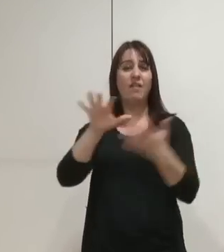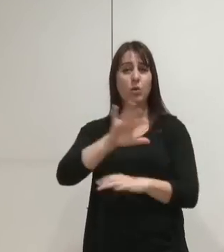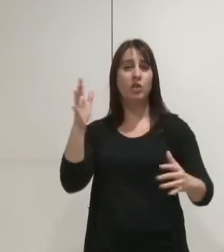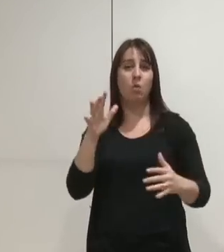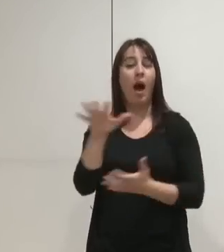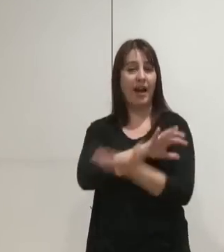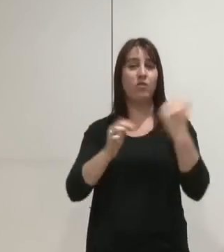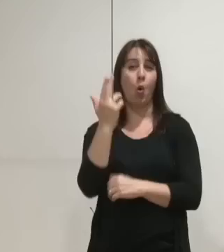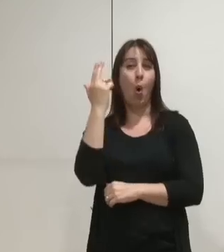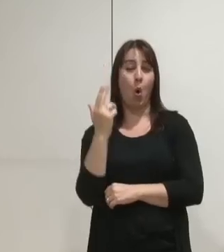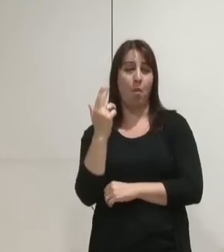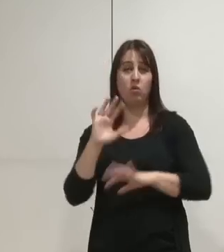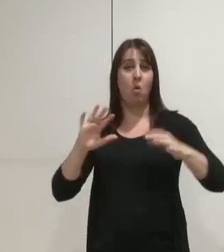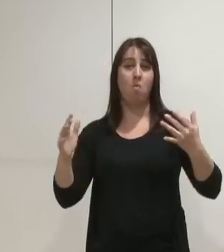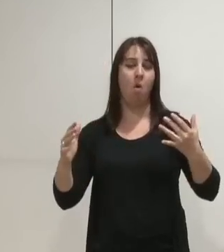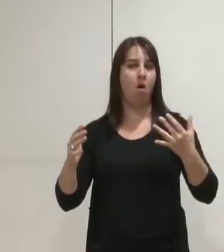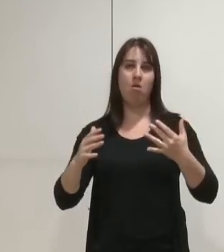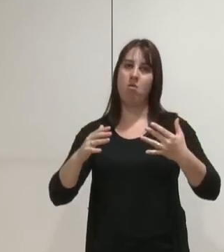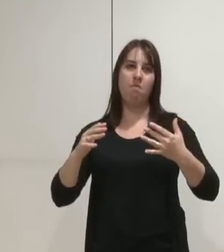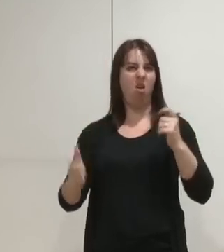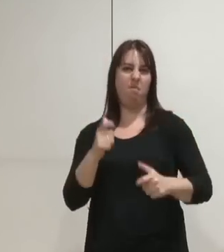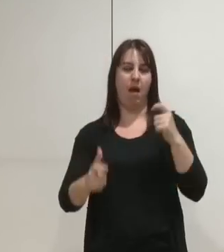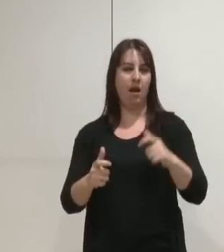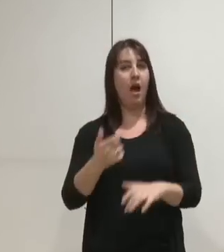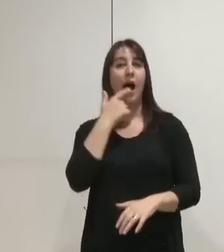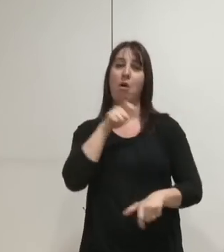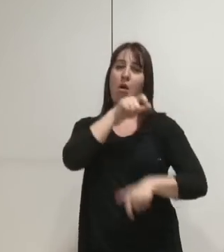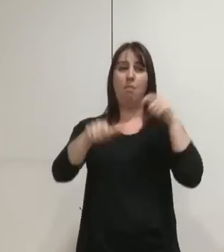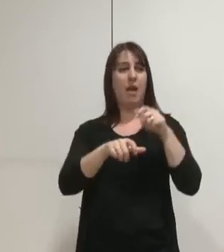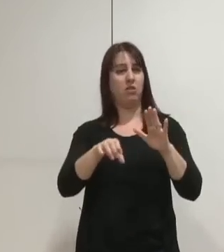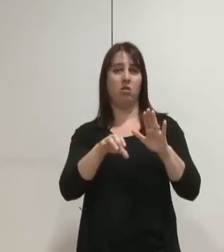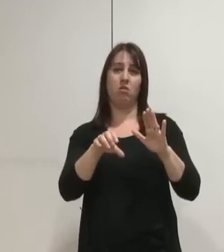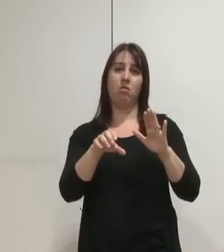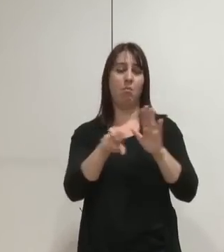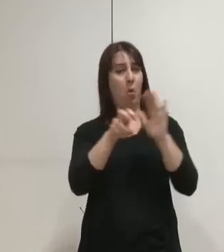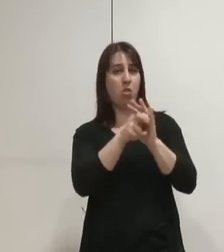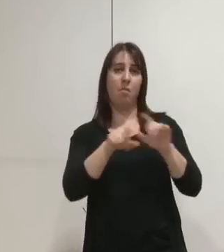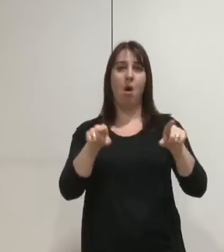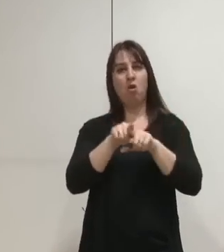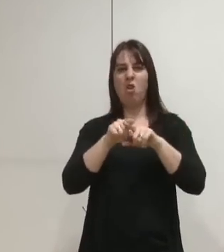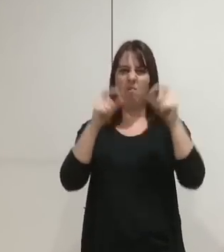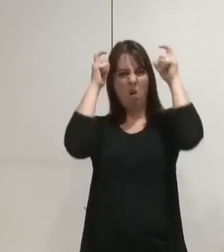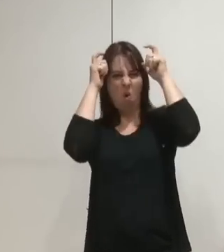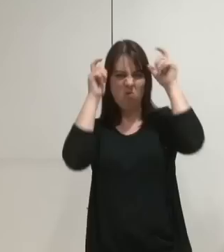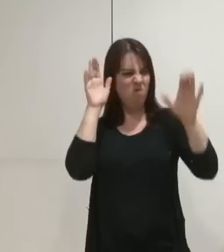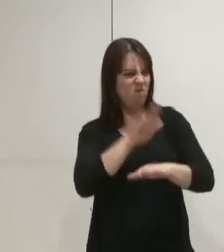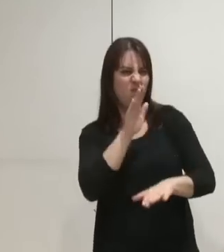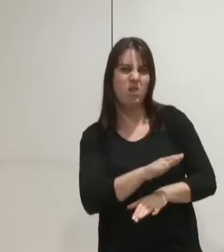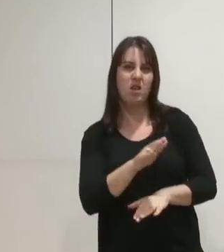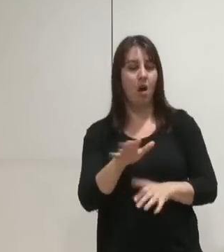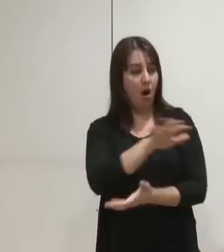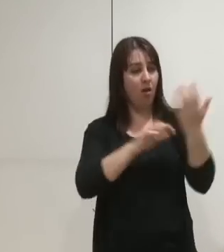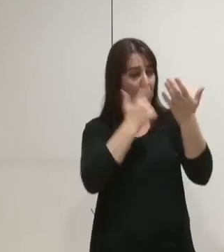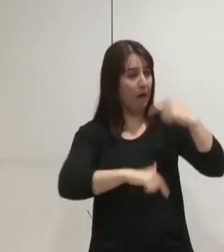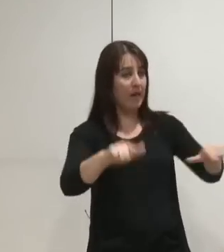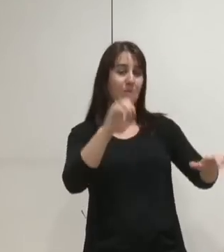alors libre à vous de célébrer le cocufiage des Grenoblois par leurs élites ce sera sans nous libre à vous de célébrer ses horreurs mais ce